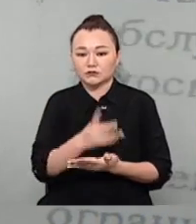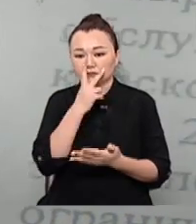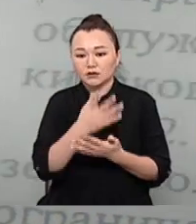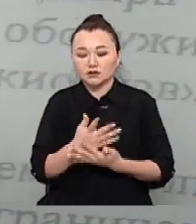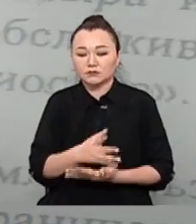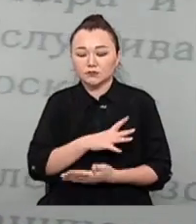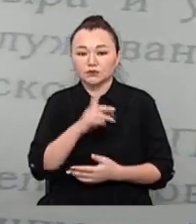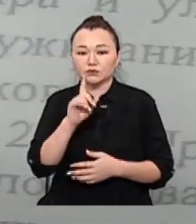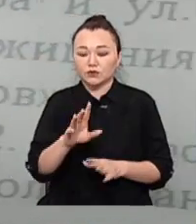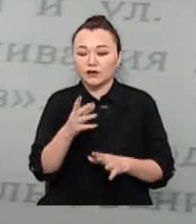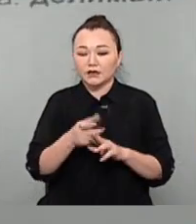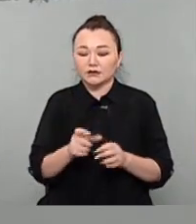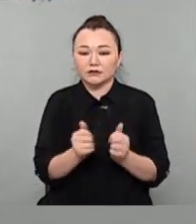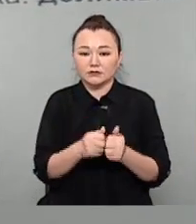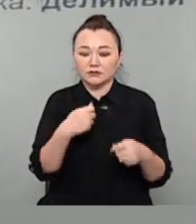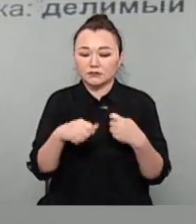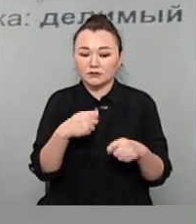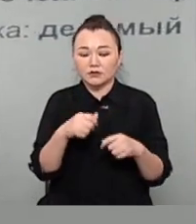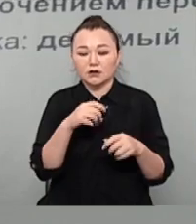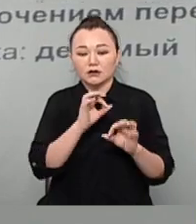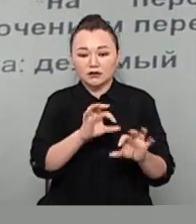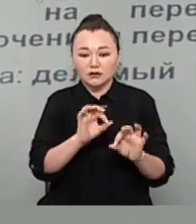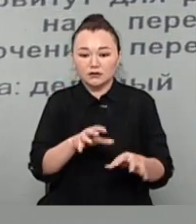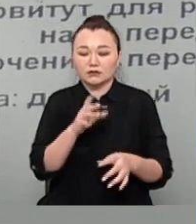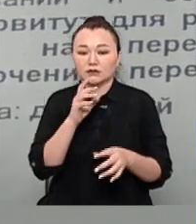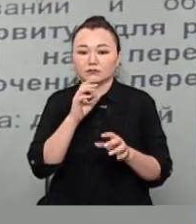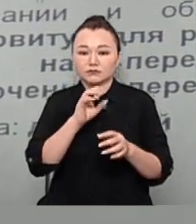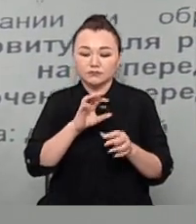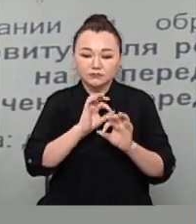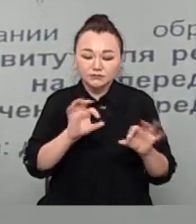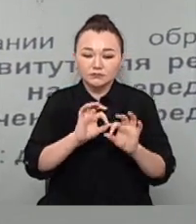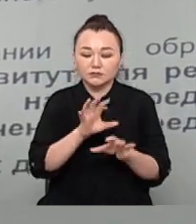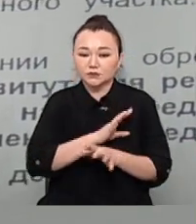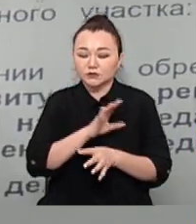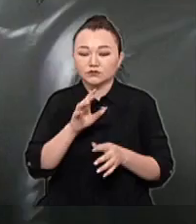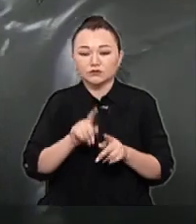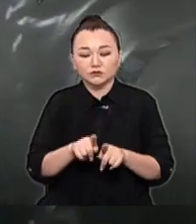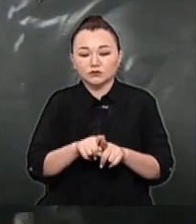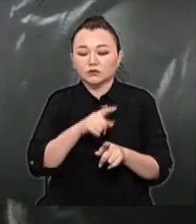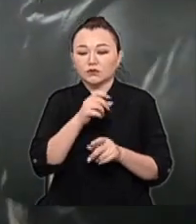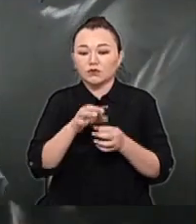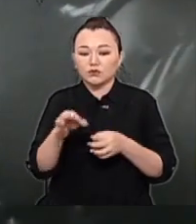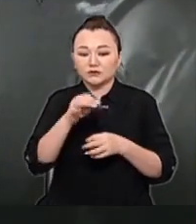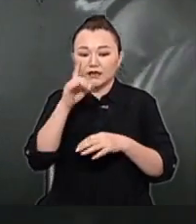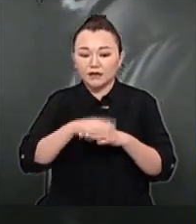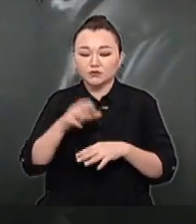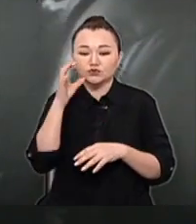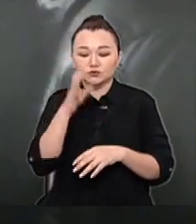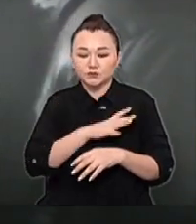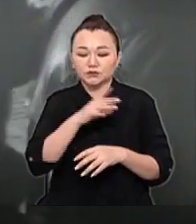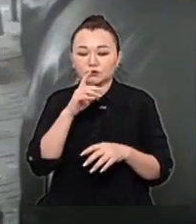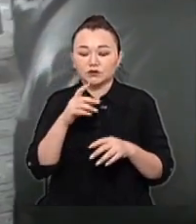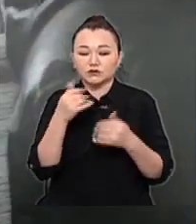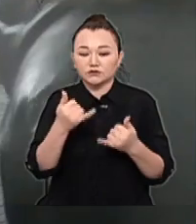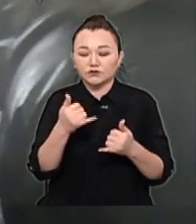тартты. Тек мұны көрші базардың саудагерлеріне түсіндіре алмай қойдық дейді. Бірақ саудагерлердің шуы облыс әкімінің құлағына жеткен соң жолды